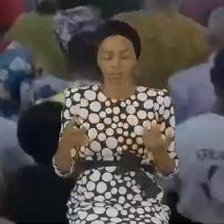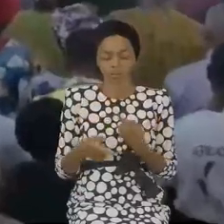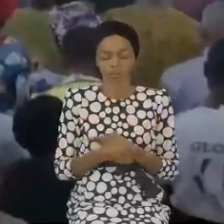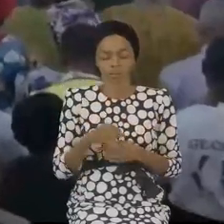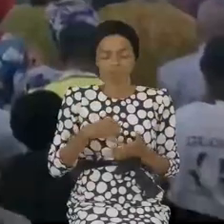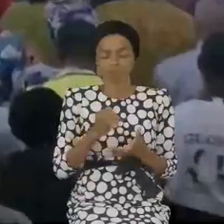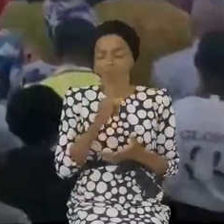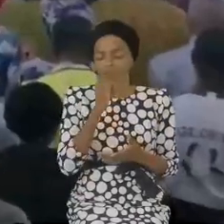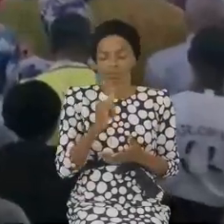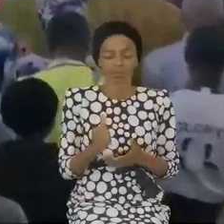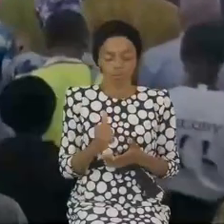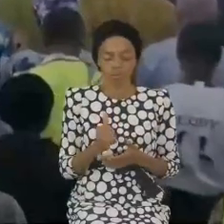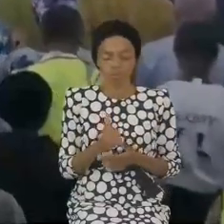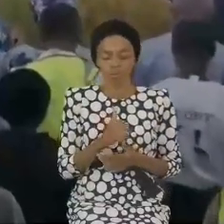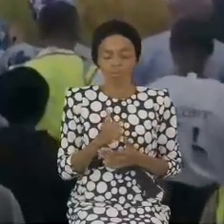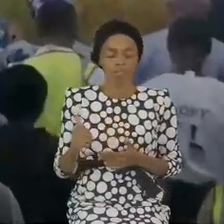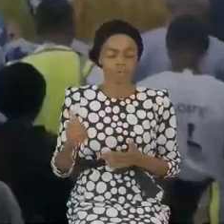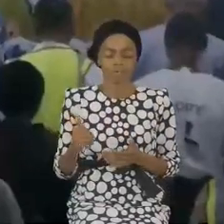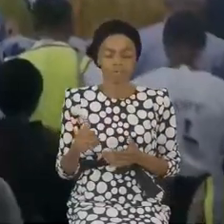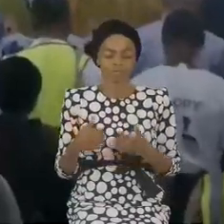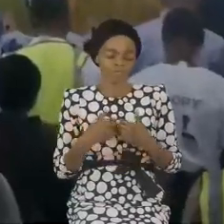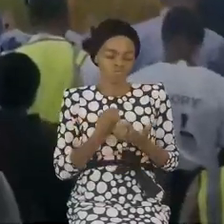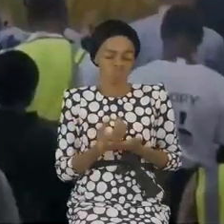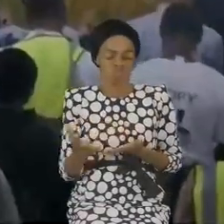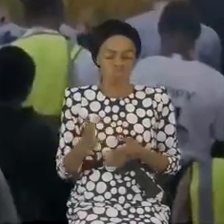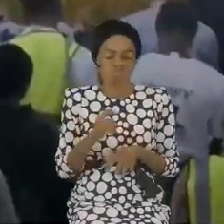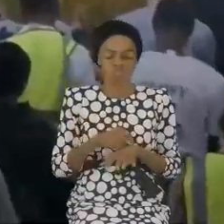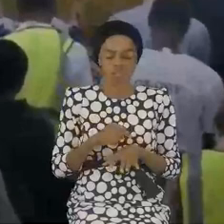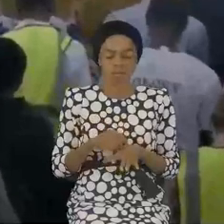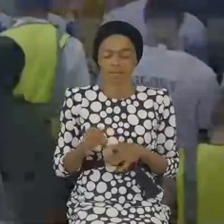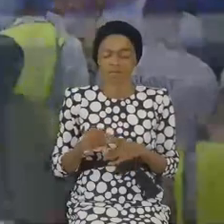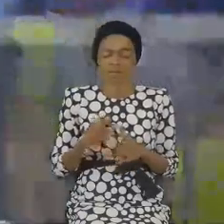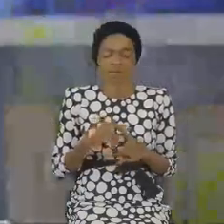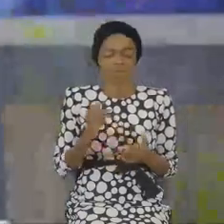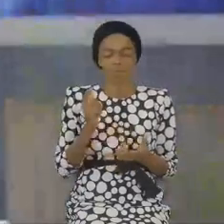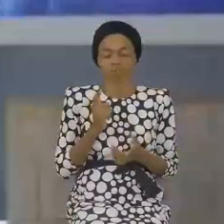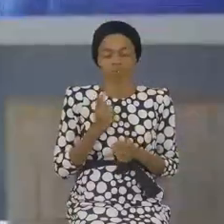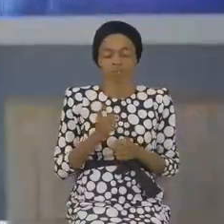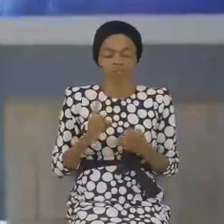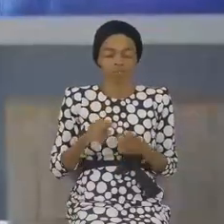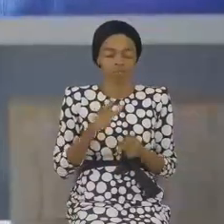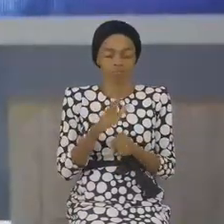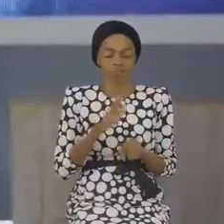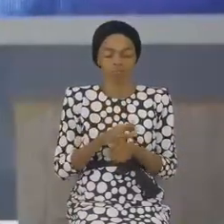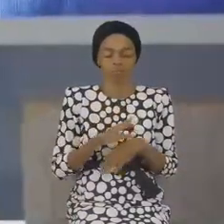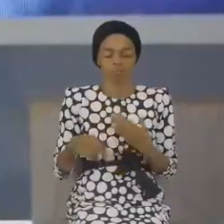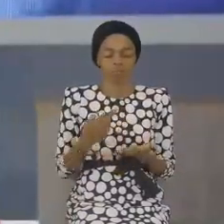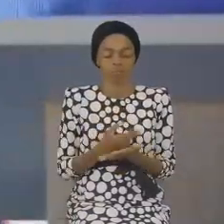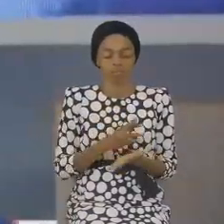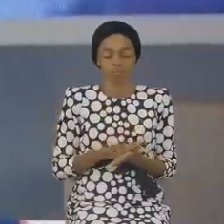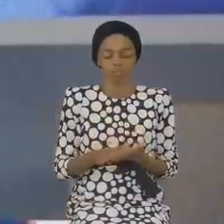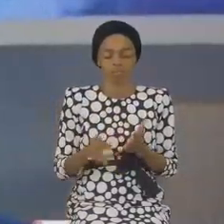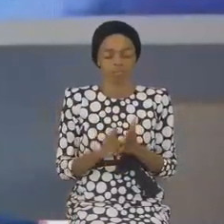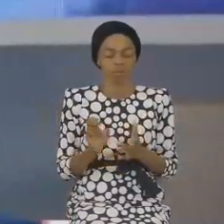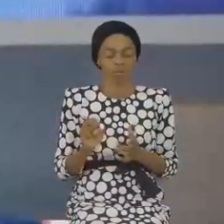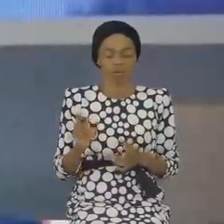seulement un moment où nous allons passer du temps pour accomplir toute justice ou pour être simplement